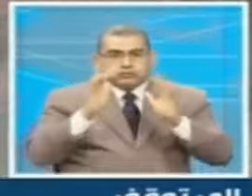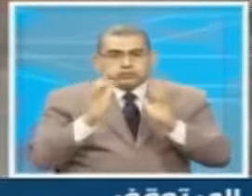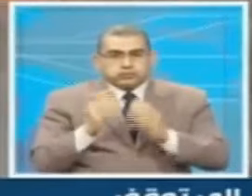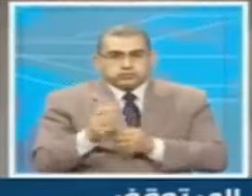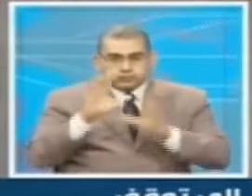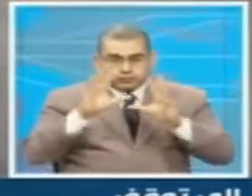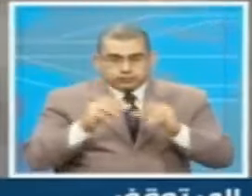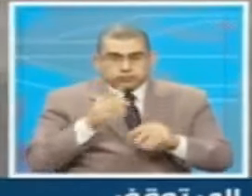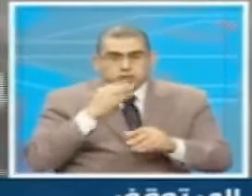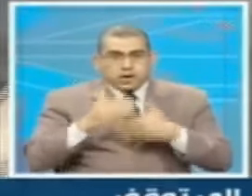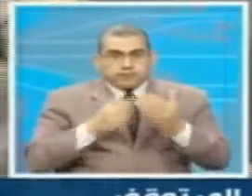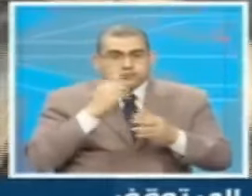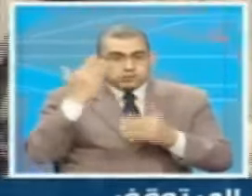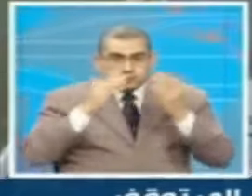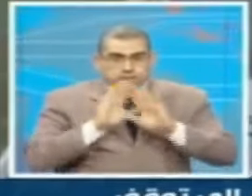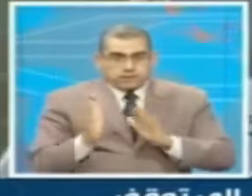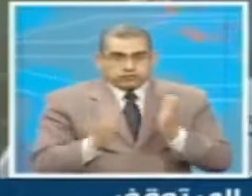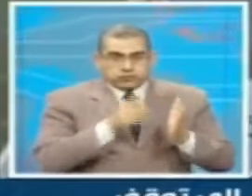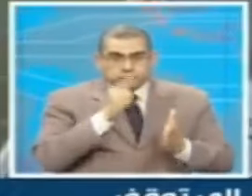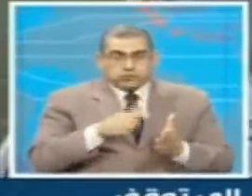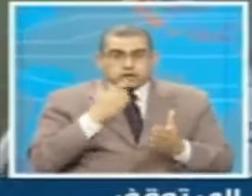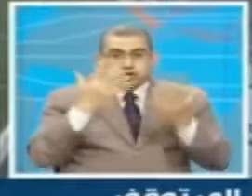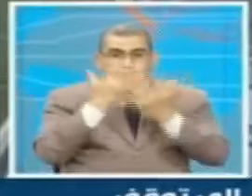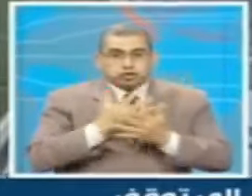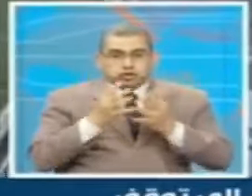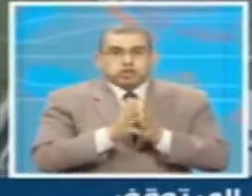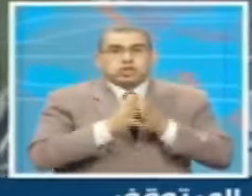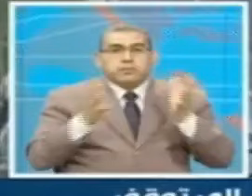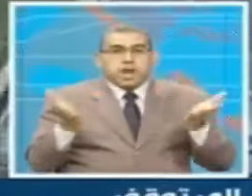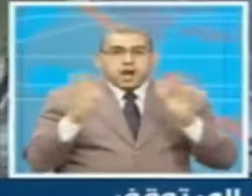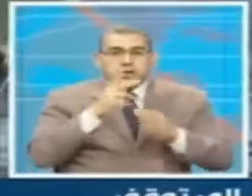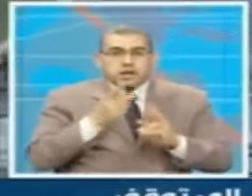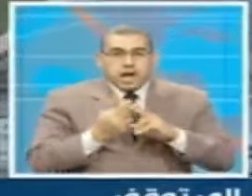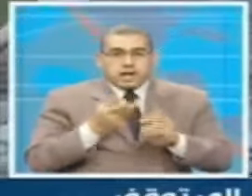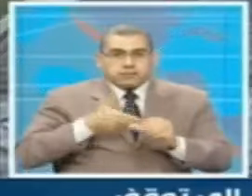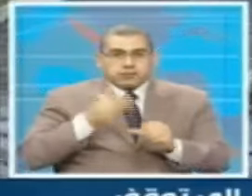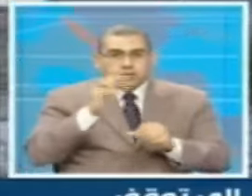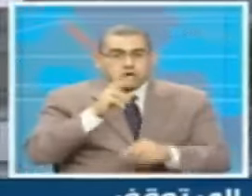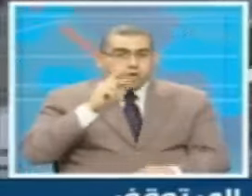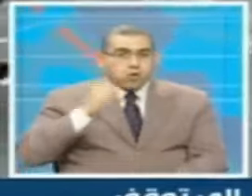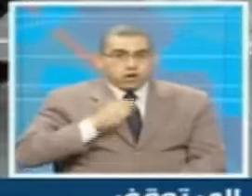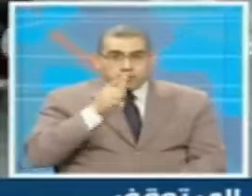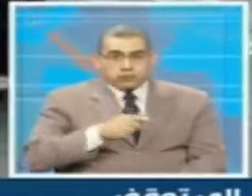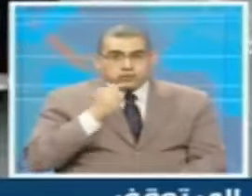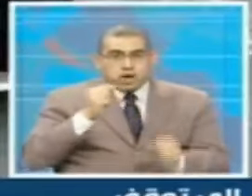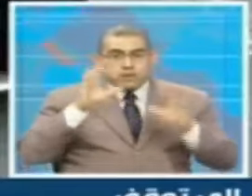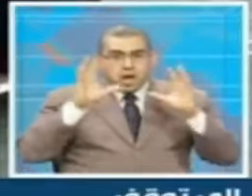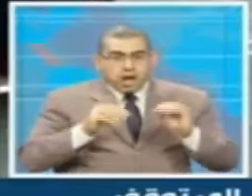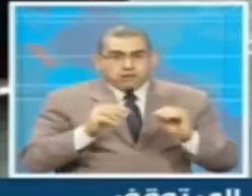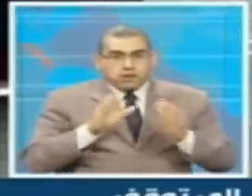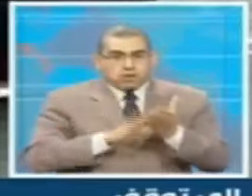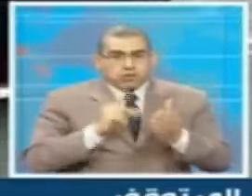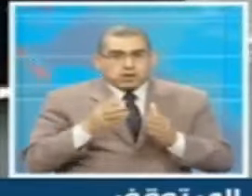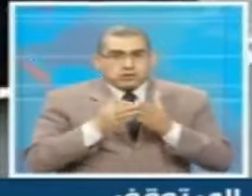الحريق من دون وقوع إصابات. ومن جانبها قالت أكبر شركة للتزويد بالطاقة في أوكرانيا إن الكهرباء انقطعت بشكل طارئ في